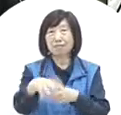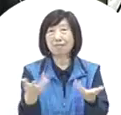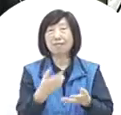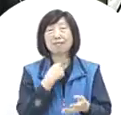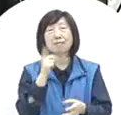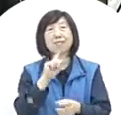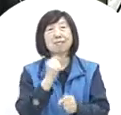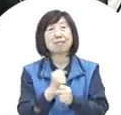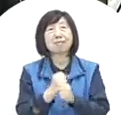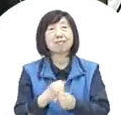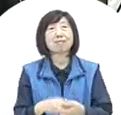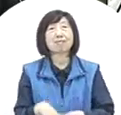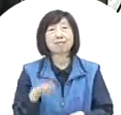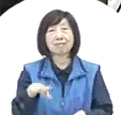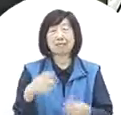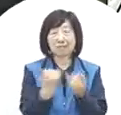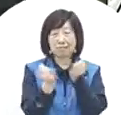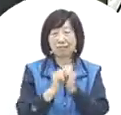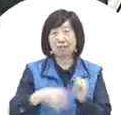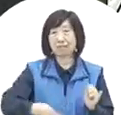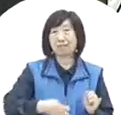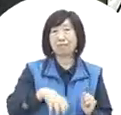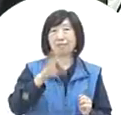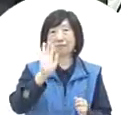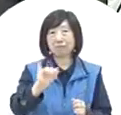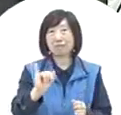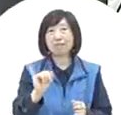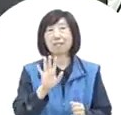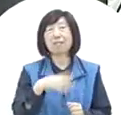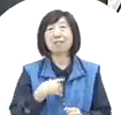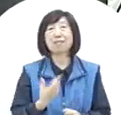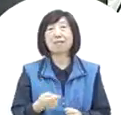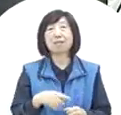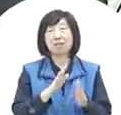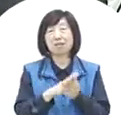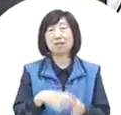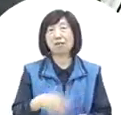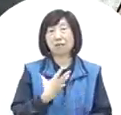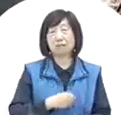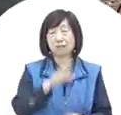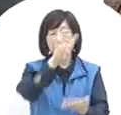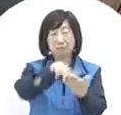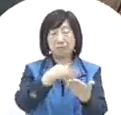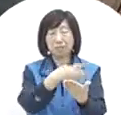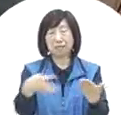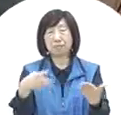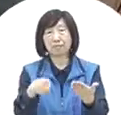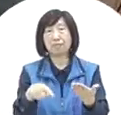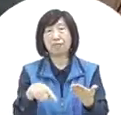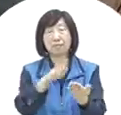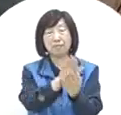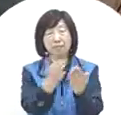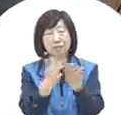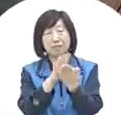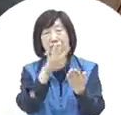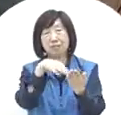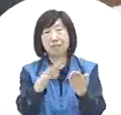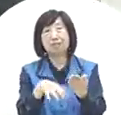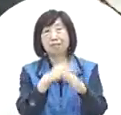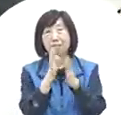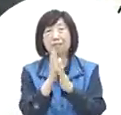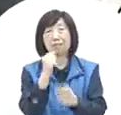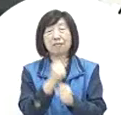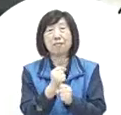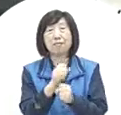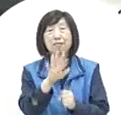跟技术报告，我们的孕妇都会有这个忧郁量表，这个在我们的孕产妇里面跟我们的一些母婴青山医院我们都做 了很多